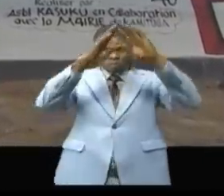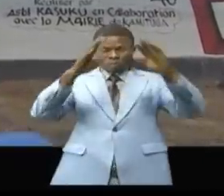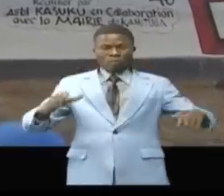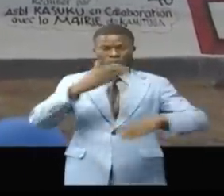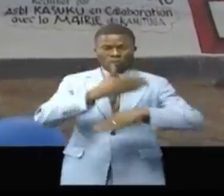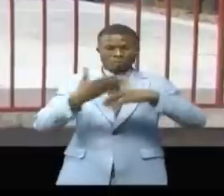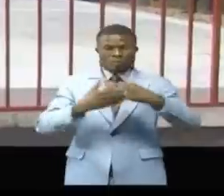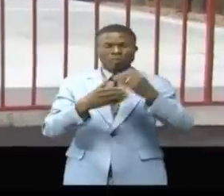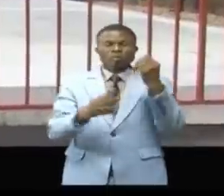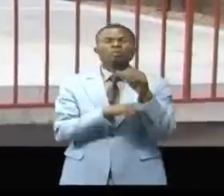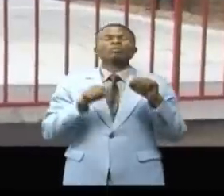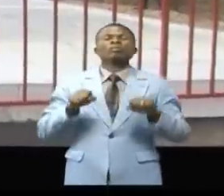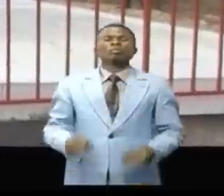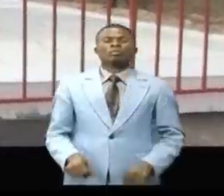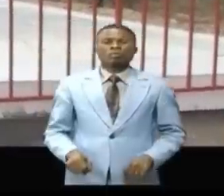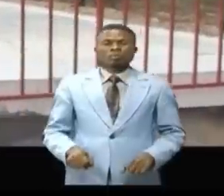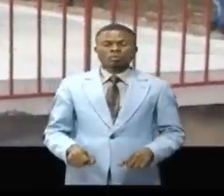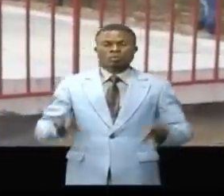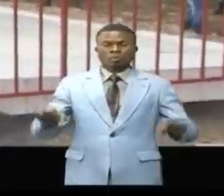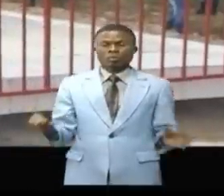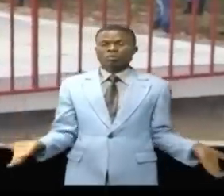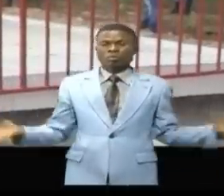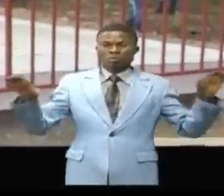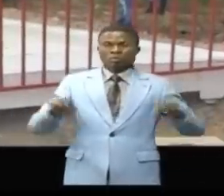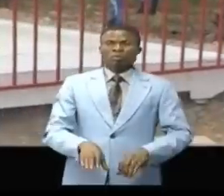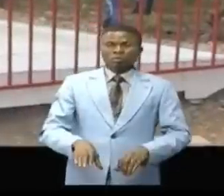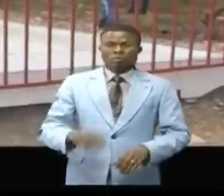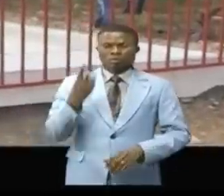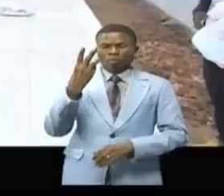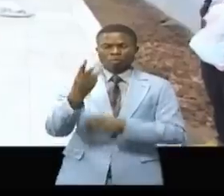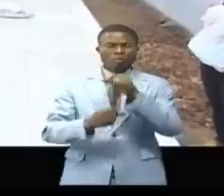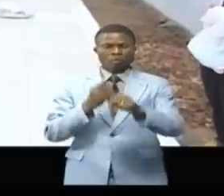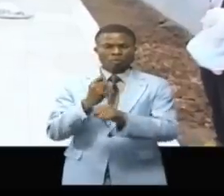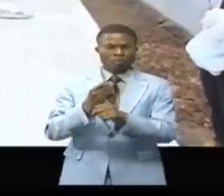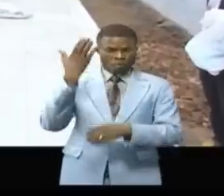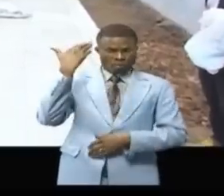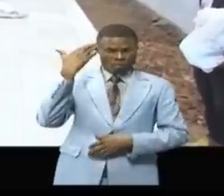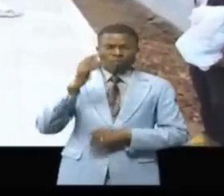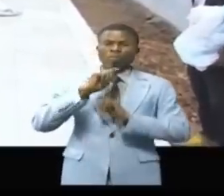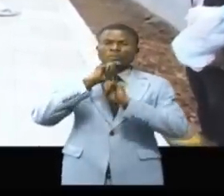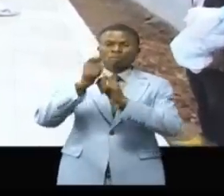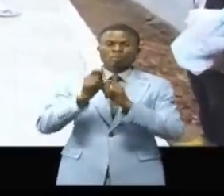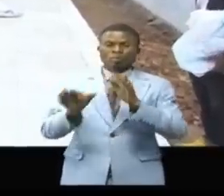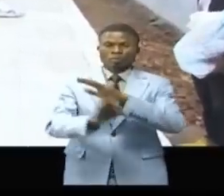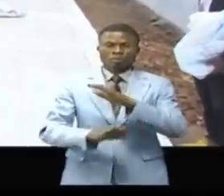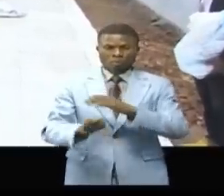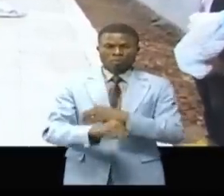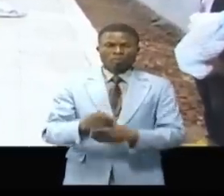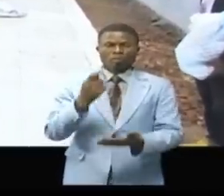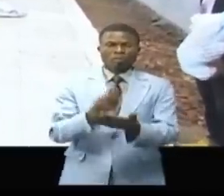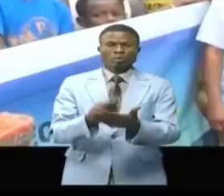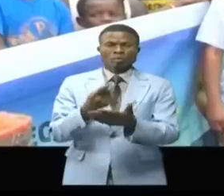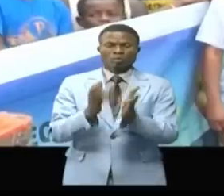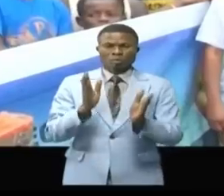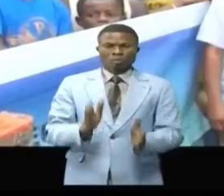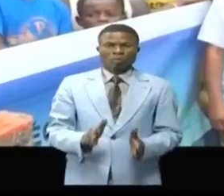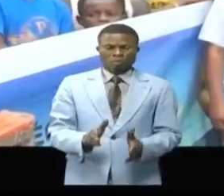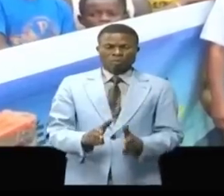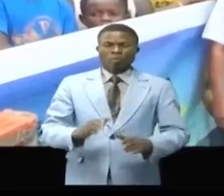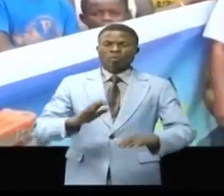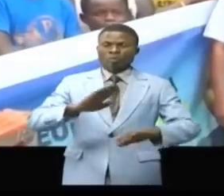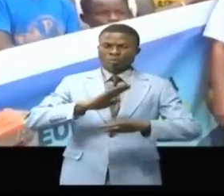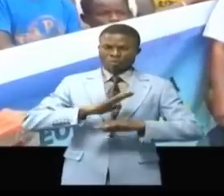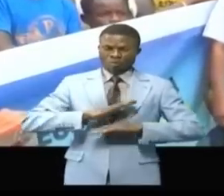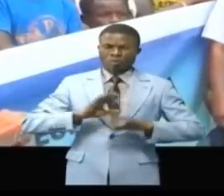mémoire des victimes de l'éboulement de terrain il y a 2 ans. Un geste de la Fondation Trésor Moutiki pour soulager